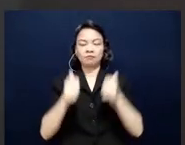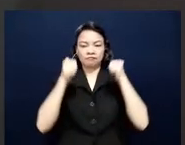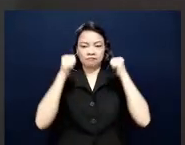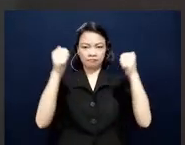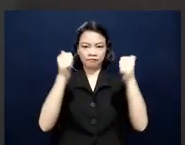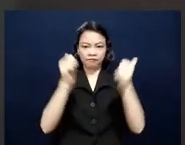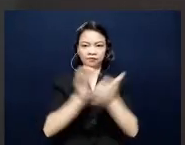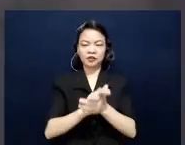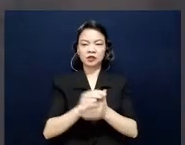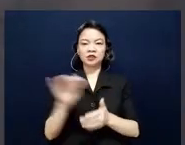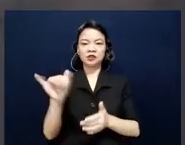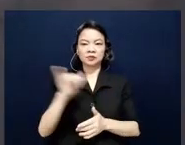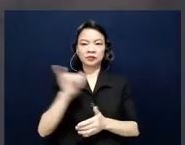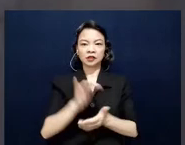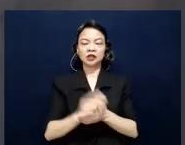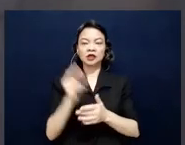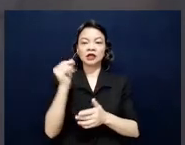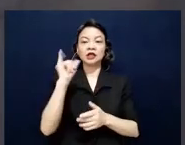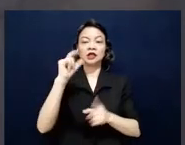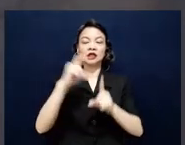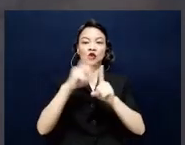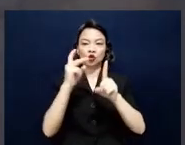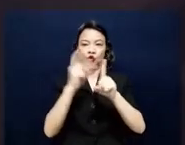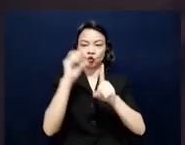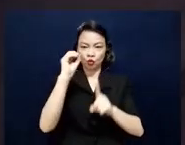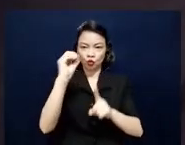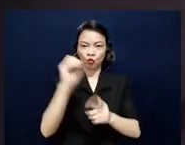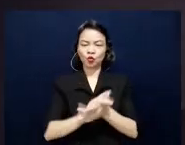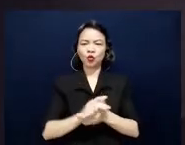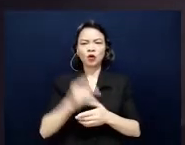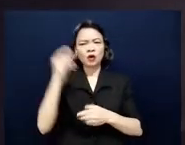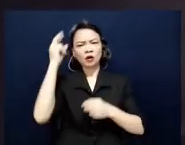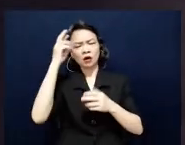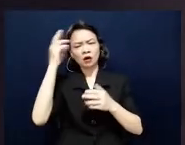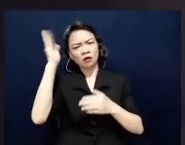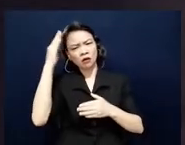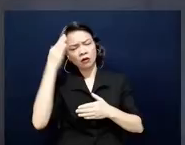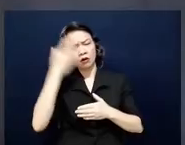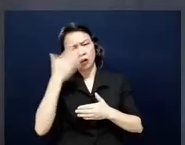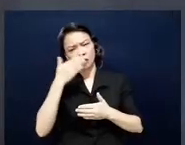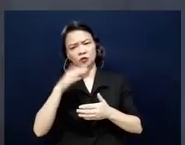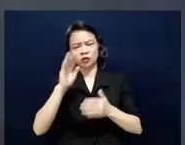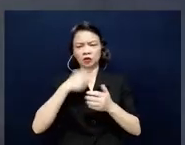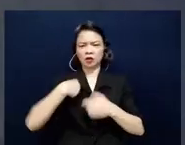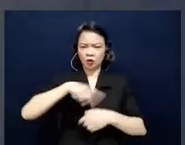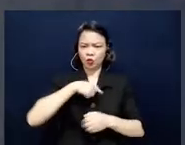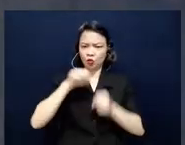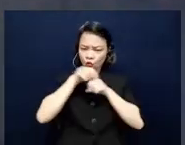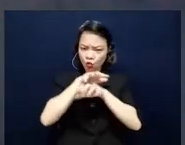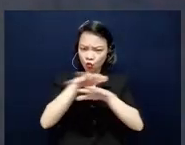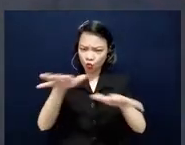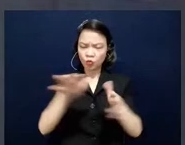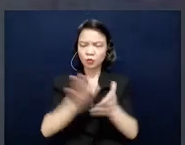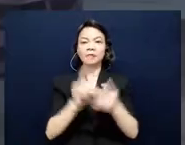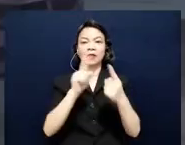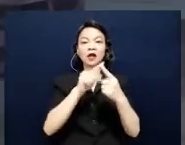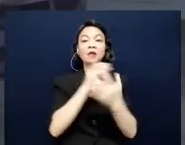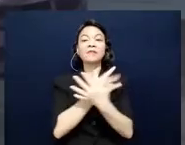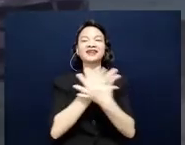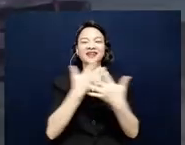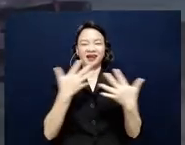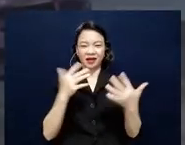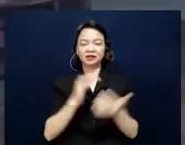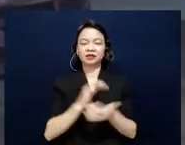is actually the reason why we believe this program is making an impact in our society. Sebagai pendidik sebaya,